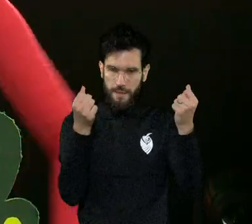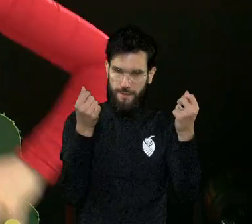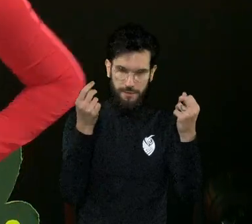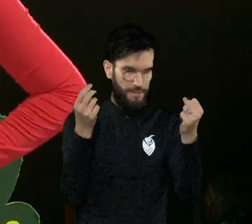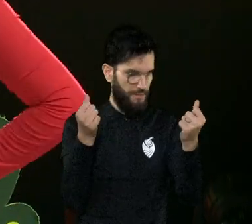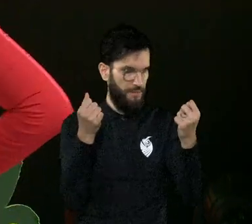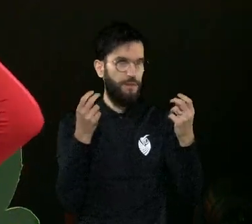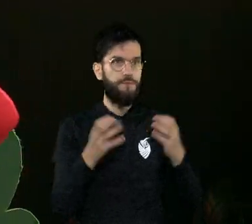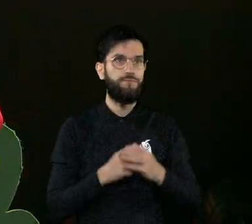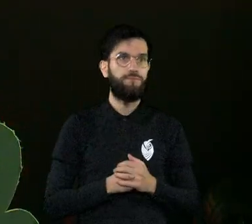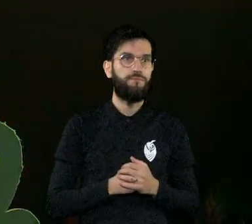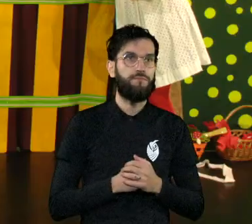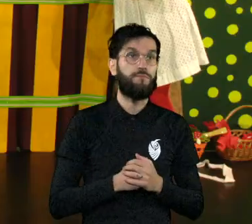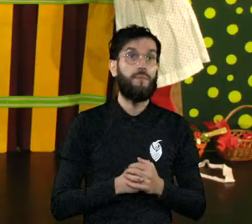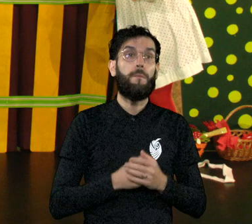pripravím,